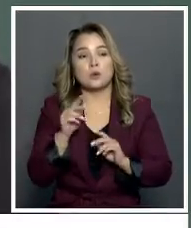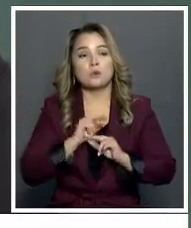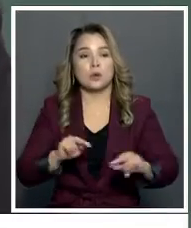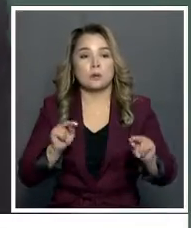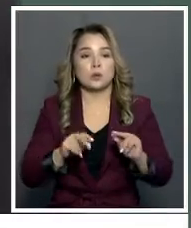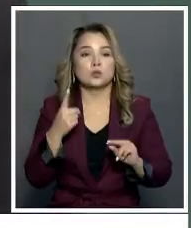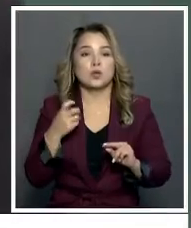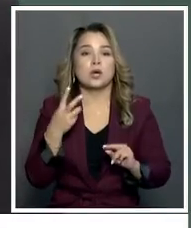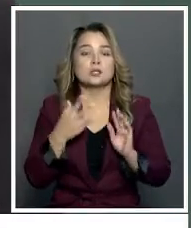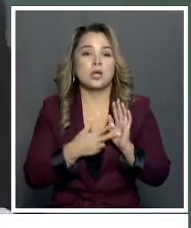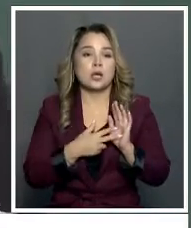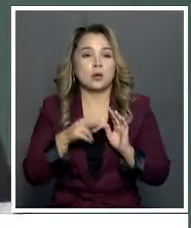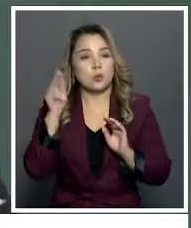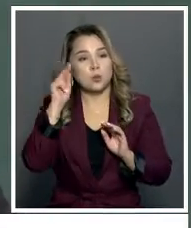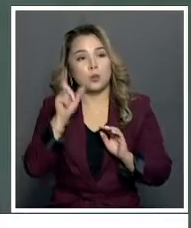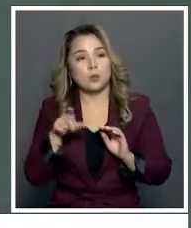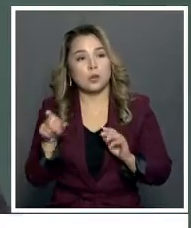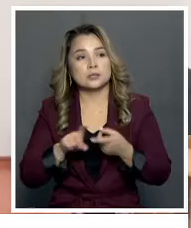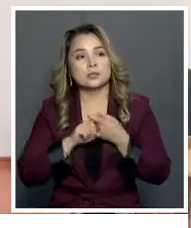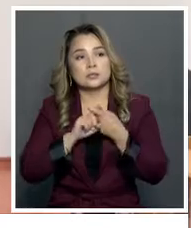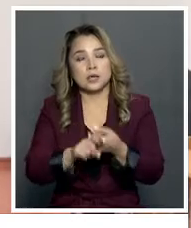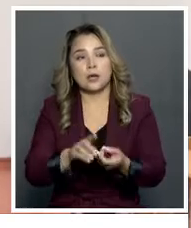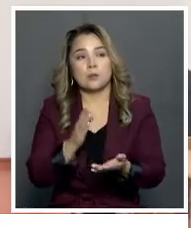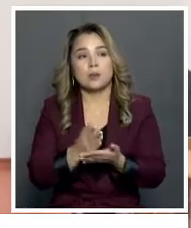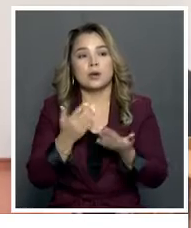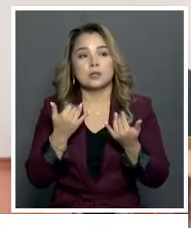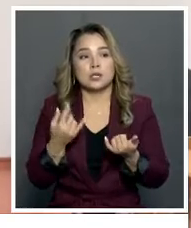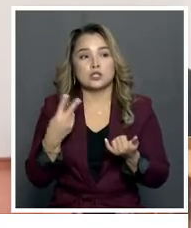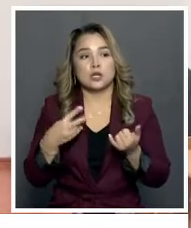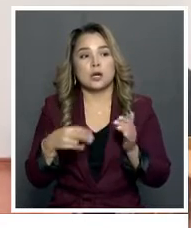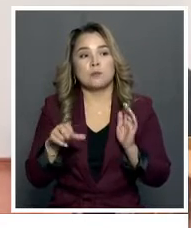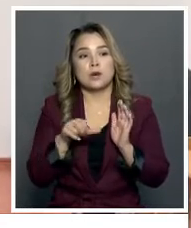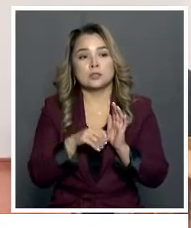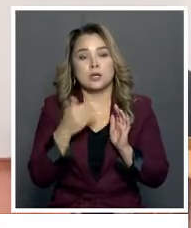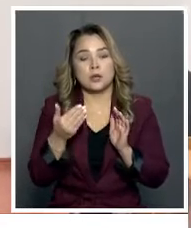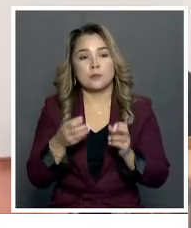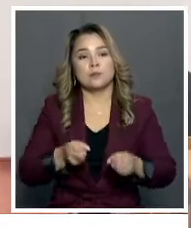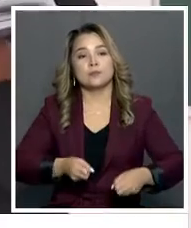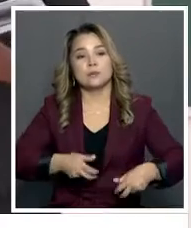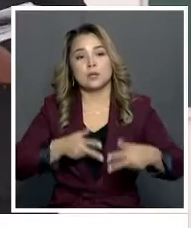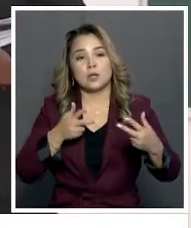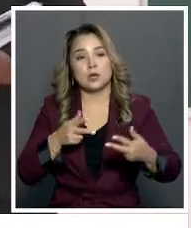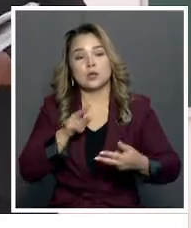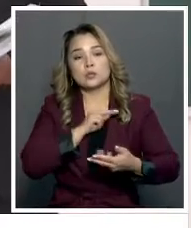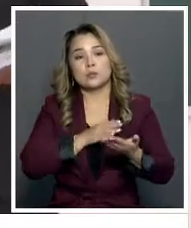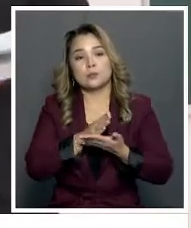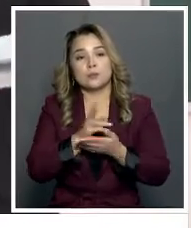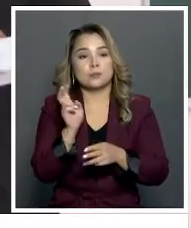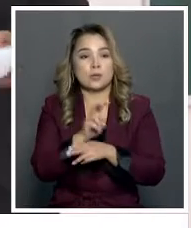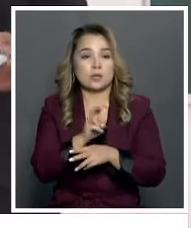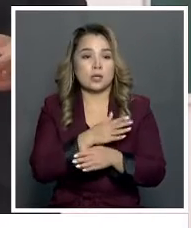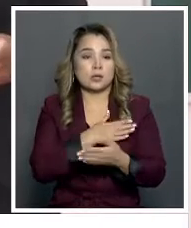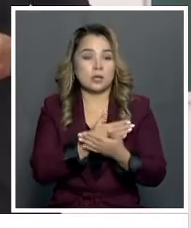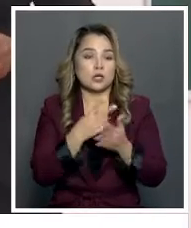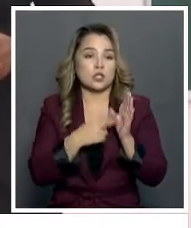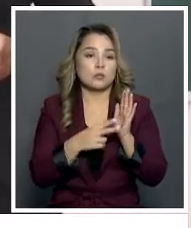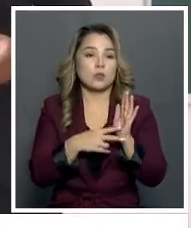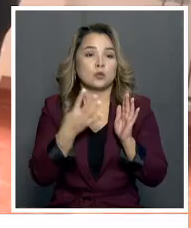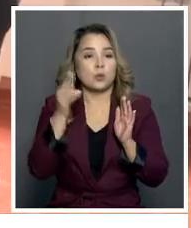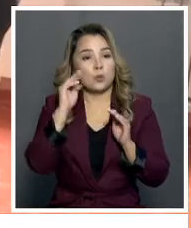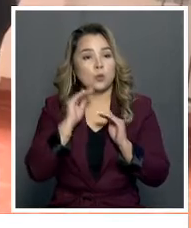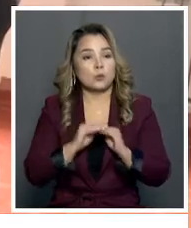108 оқушы індетке шалдыққан. Инфекция жұқтырған оқушылардың 26-сы офлайн форматта сабаққа қатысып жүргендер болса, қалған 74